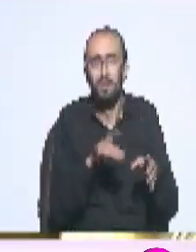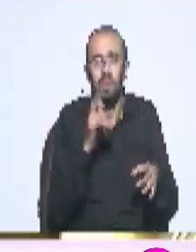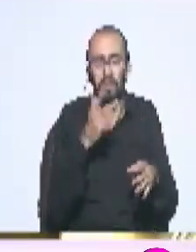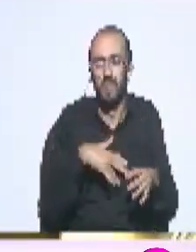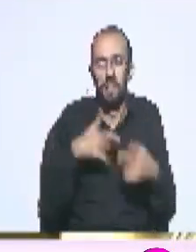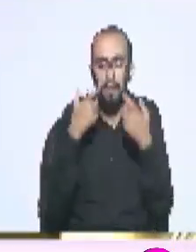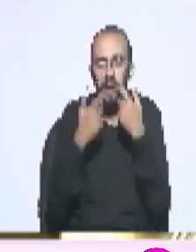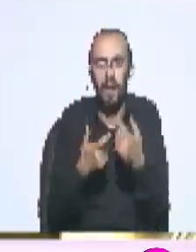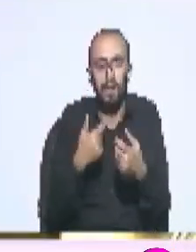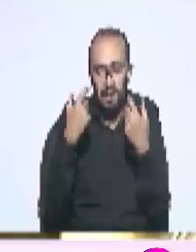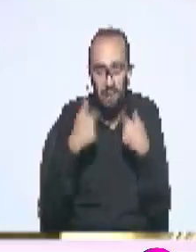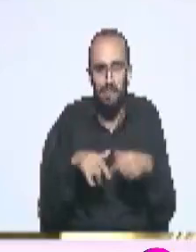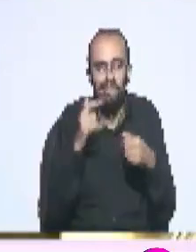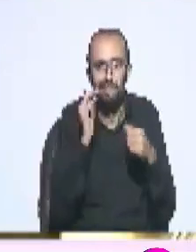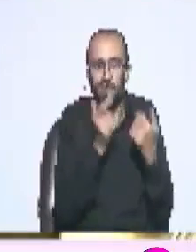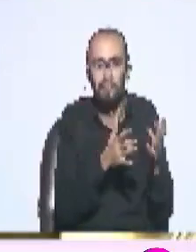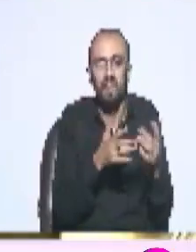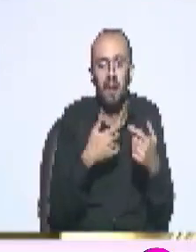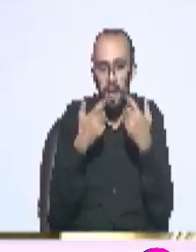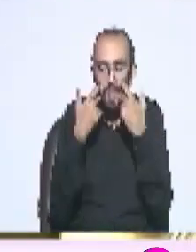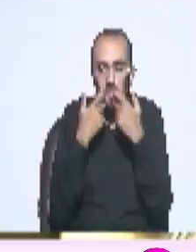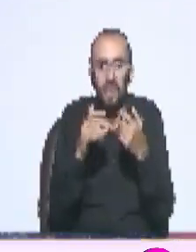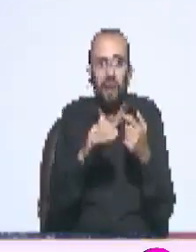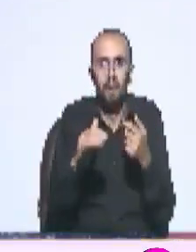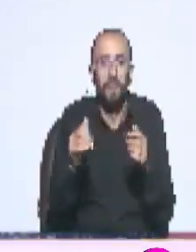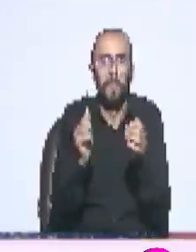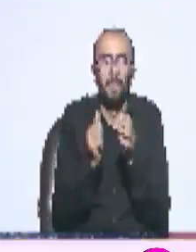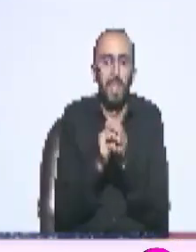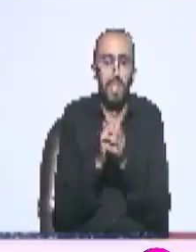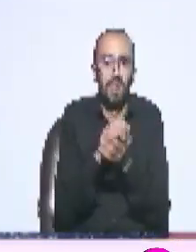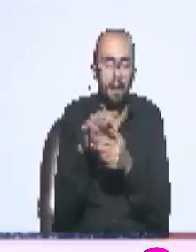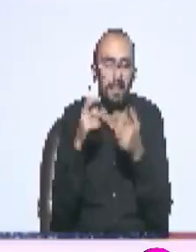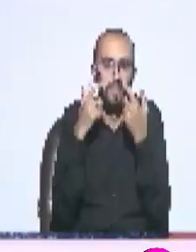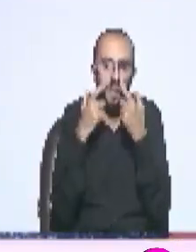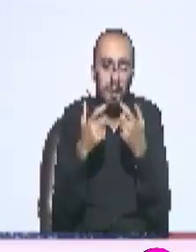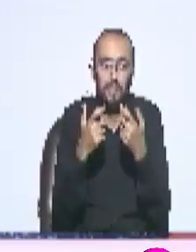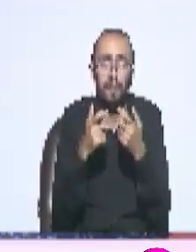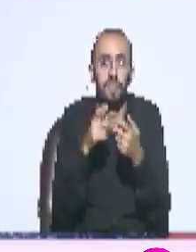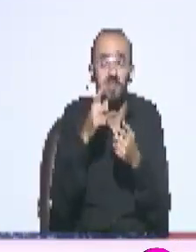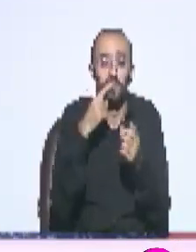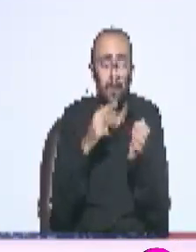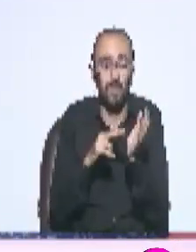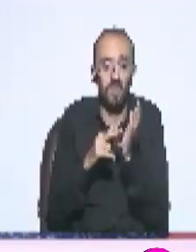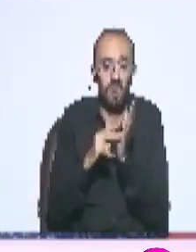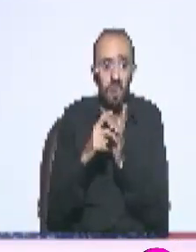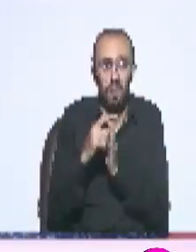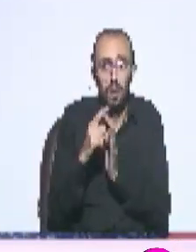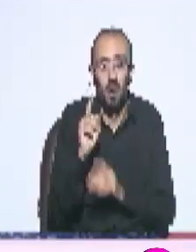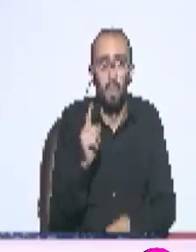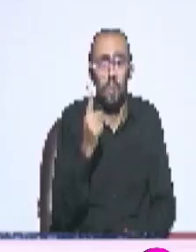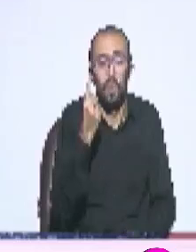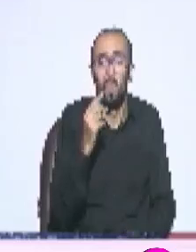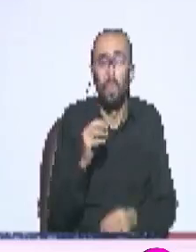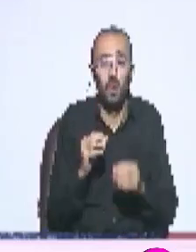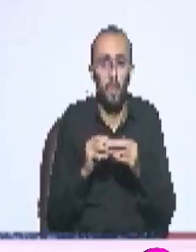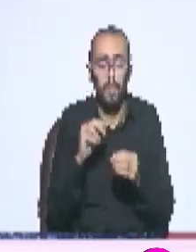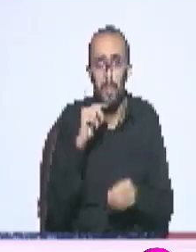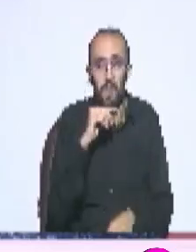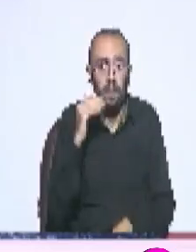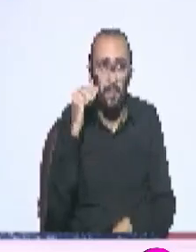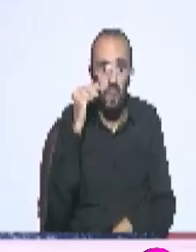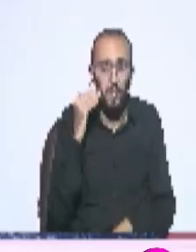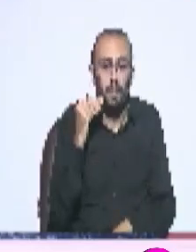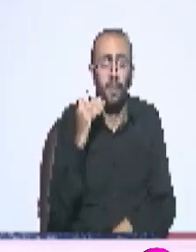عندي بيتي واولادي انا ما فيش وقت اهتم بنفسي صحيح صحيح ا خطوه اولى بعملها مع اي سيده